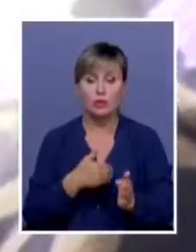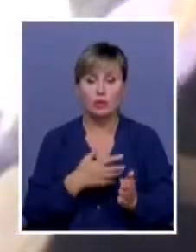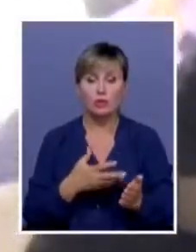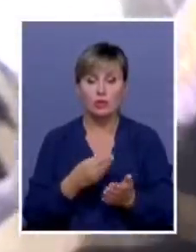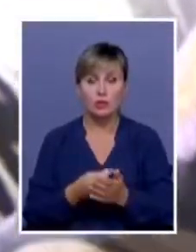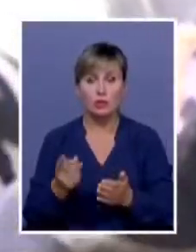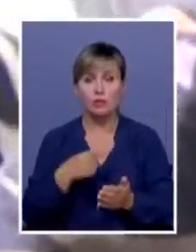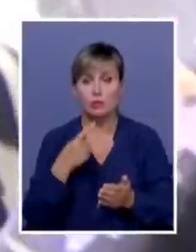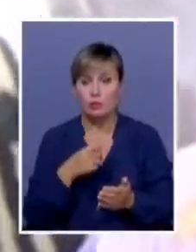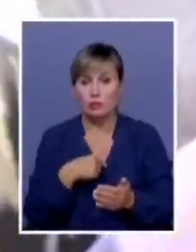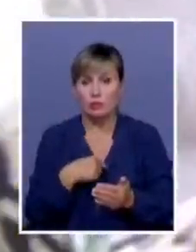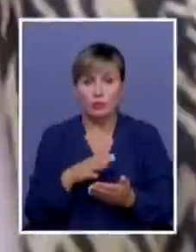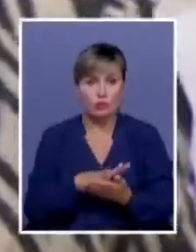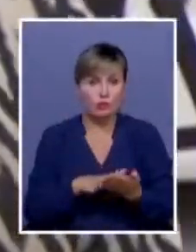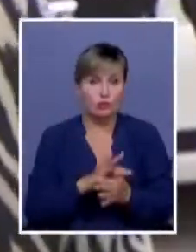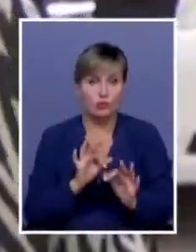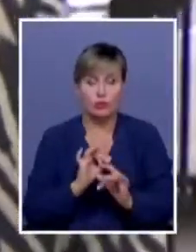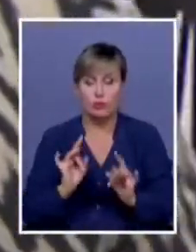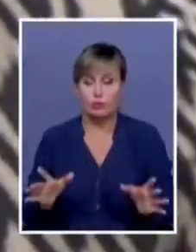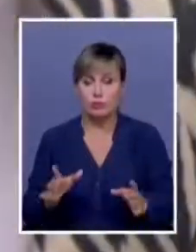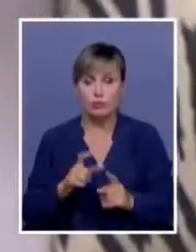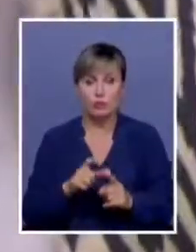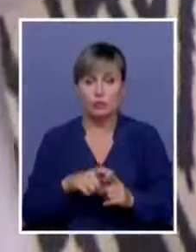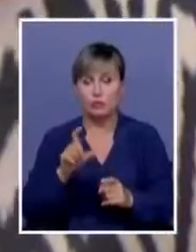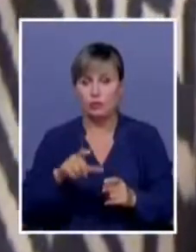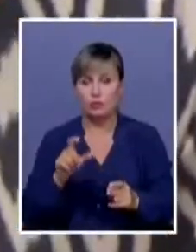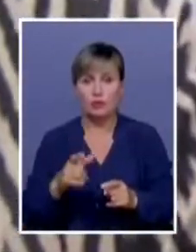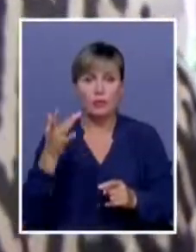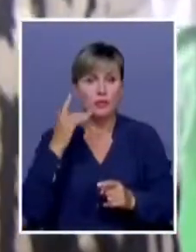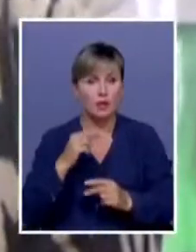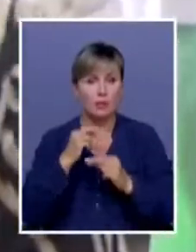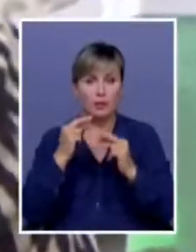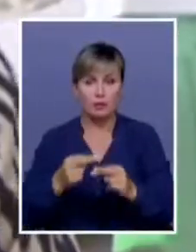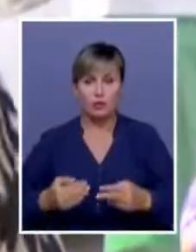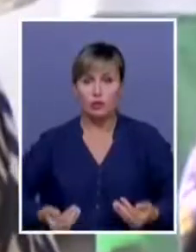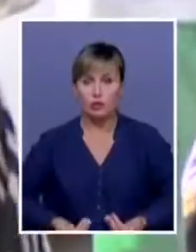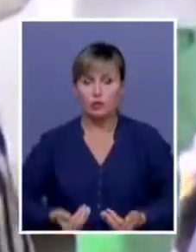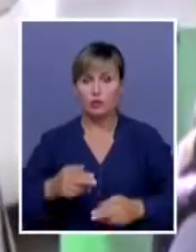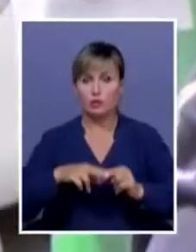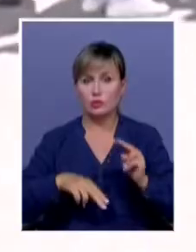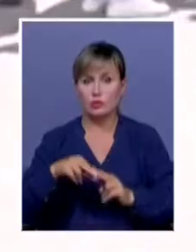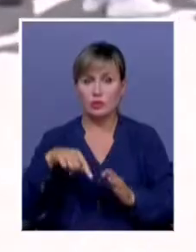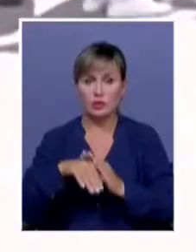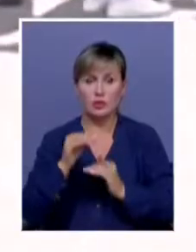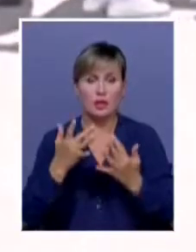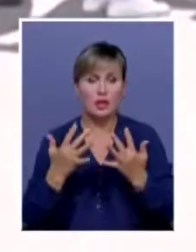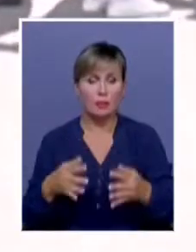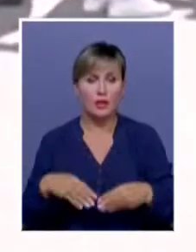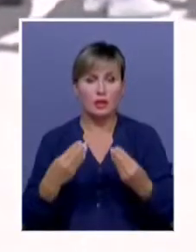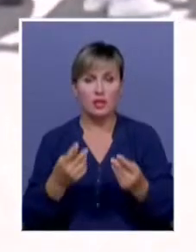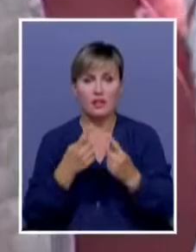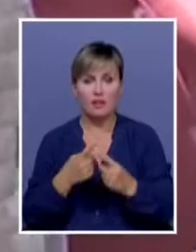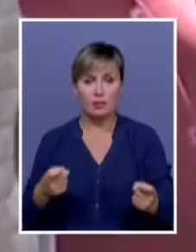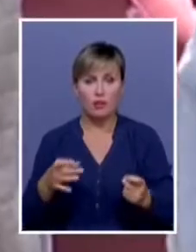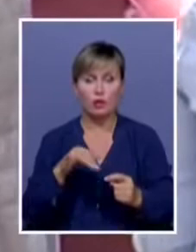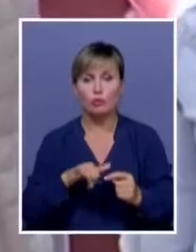оплатить. А они нам говорят: мы вам никакой расклад не будем. По словам дольщиков, они неоднократно обращались в жилищно-строительный кооператив с требованием предоставить информацию